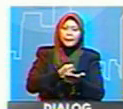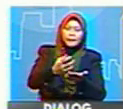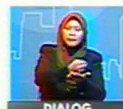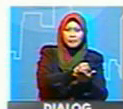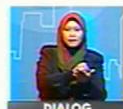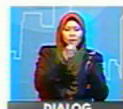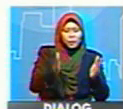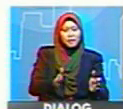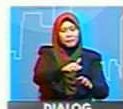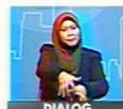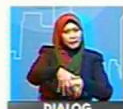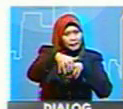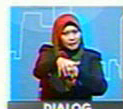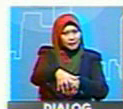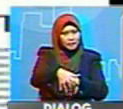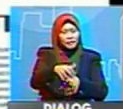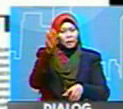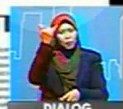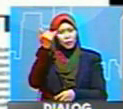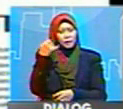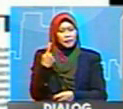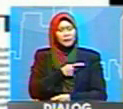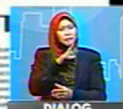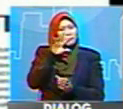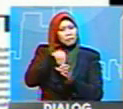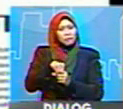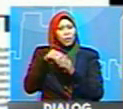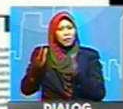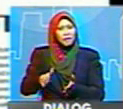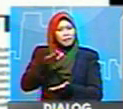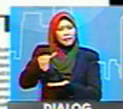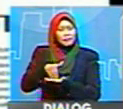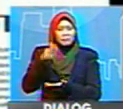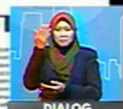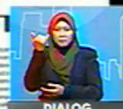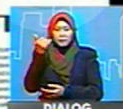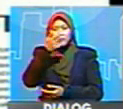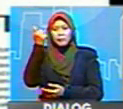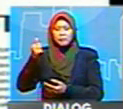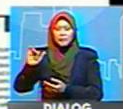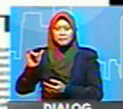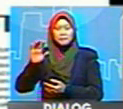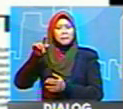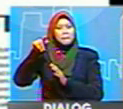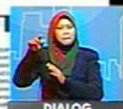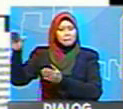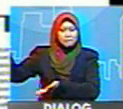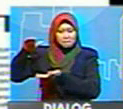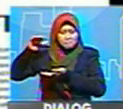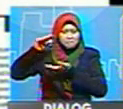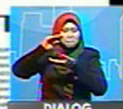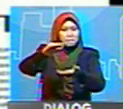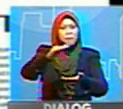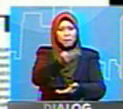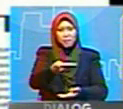cuma Kenapa kita terlibat di orang tengah orang tengah ni sebenarnya pemborongan dan sebagainya dan itu sebenarnya